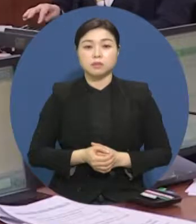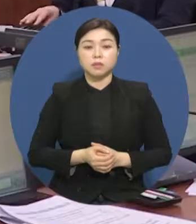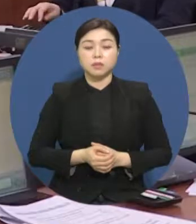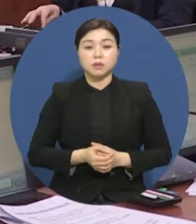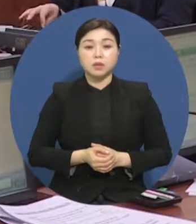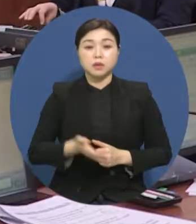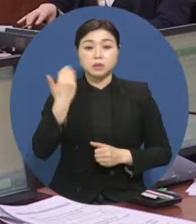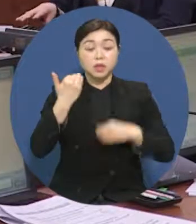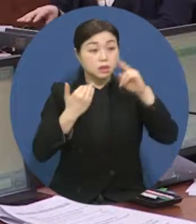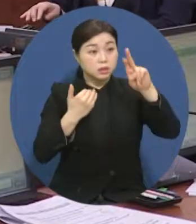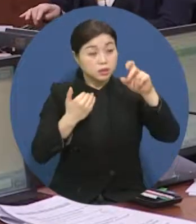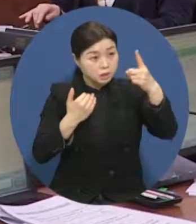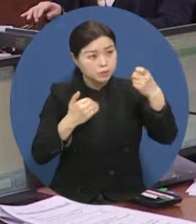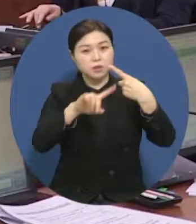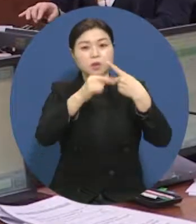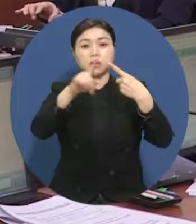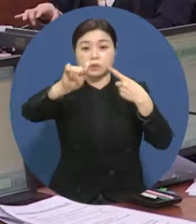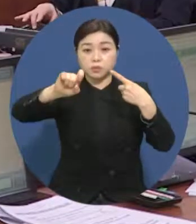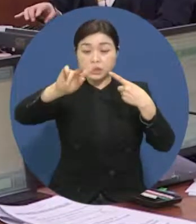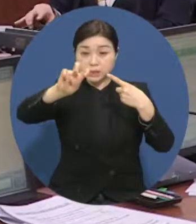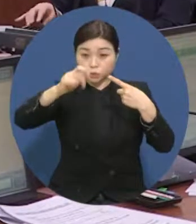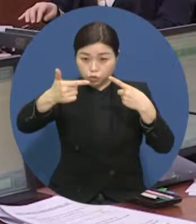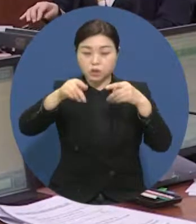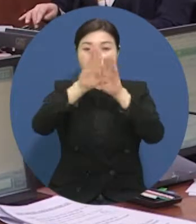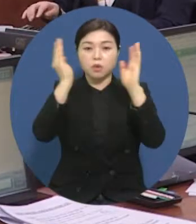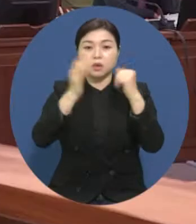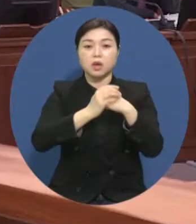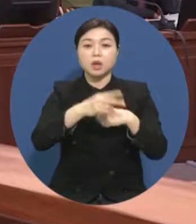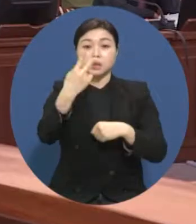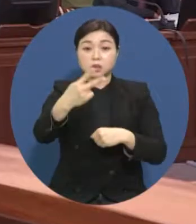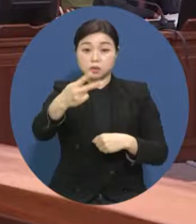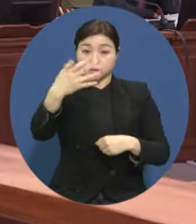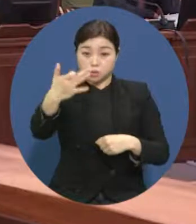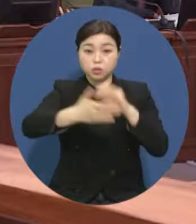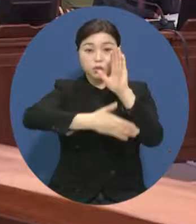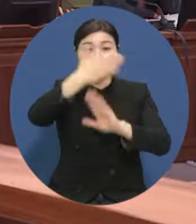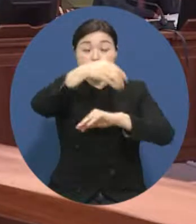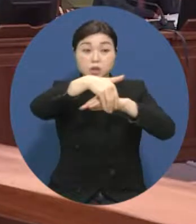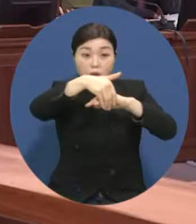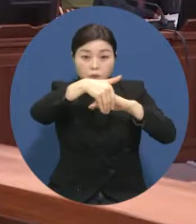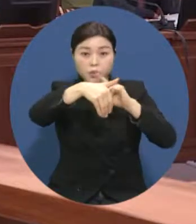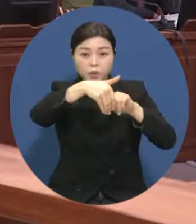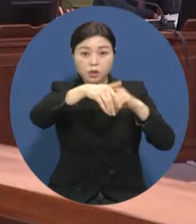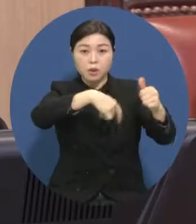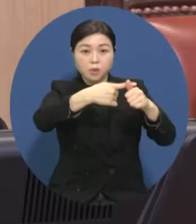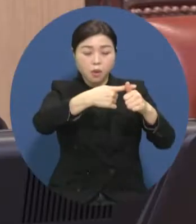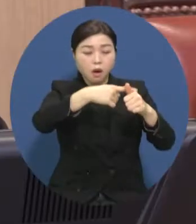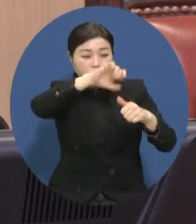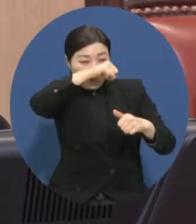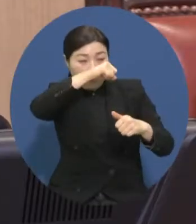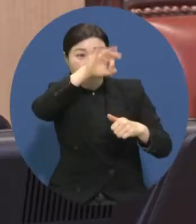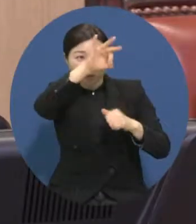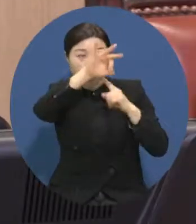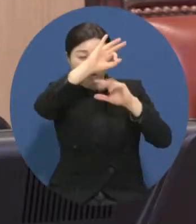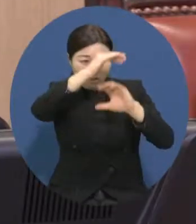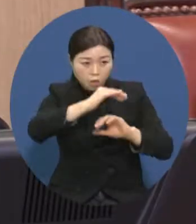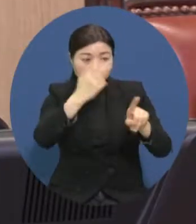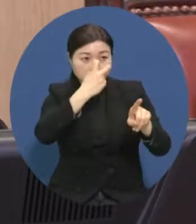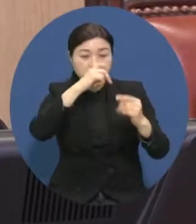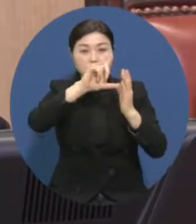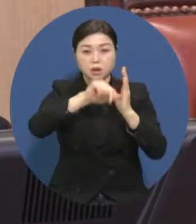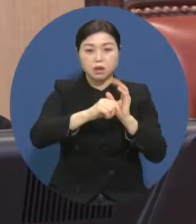도시계획관리위원회는 지난 11월 26일 열린 2019년도 도시계획국 소관 예산안 예비심사에서